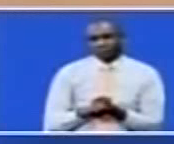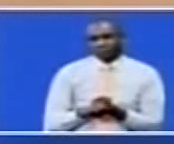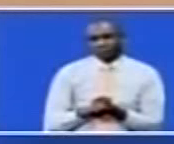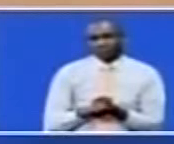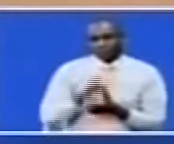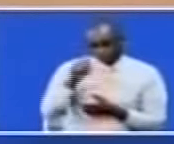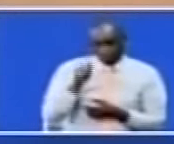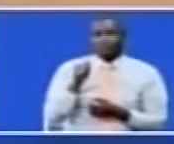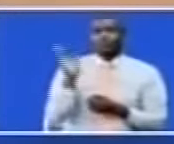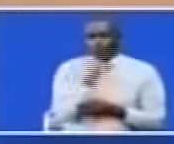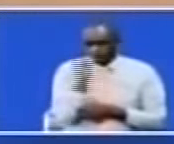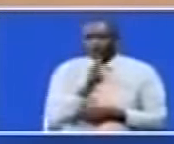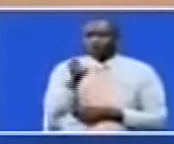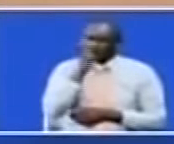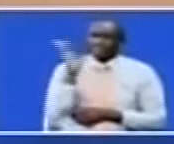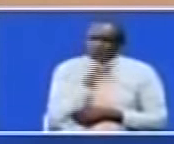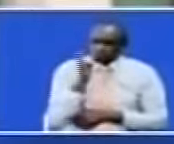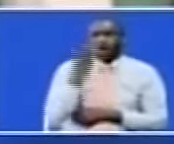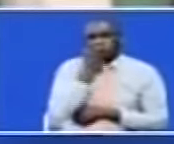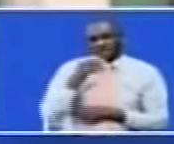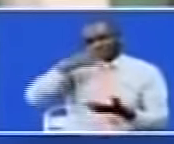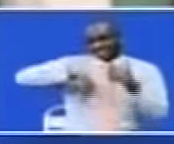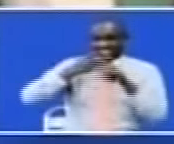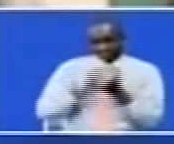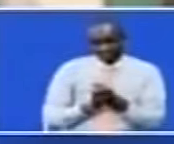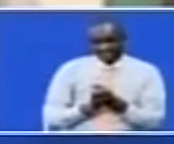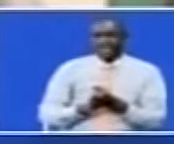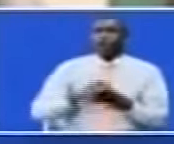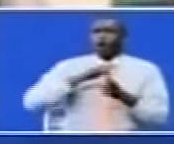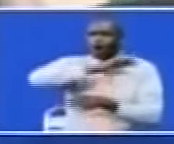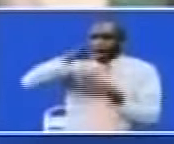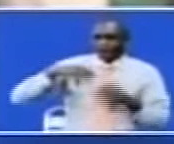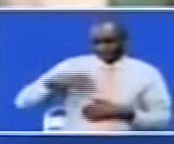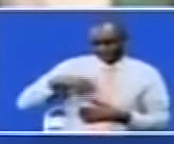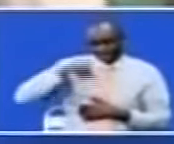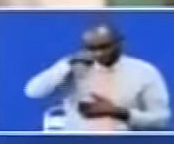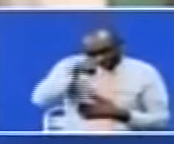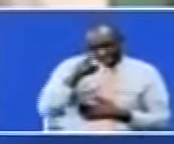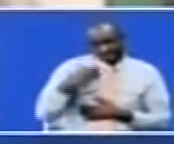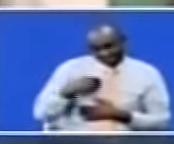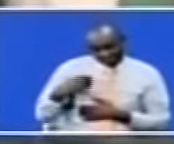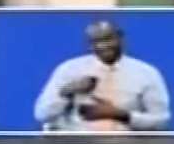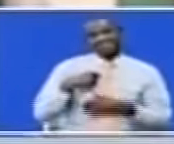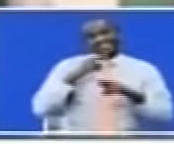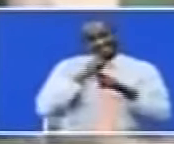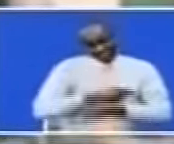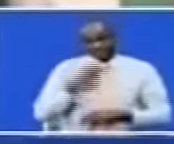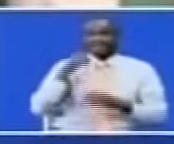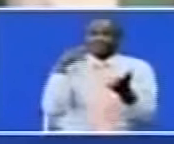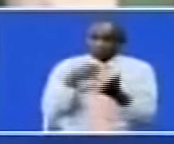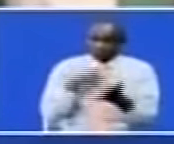from contamination of the water by oil. Watu wote ambao wana uzisika,